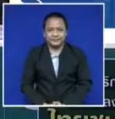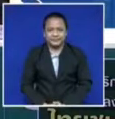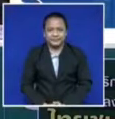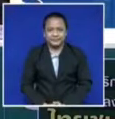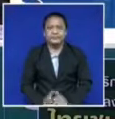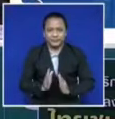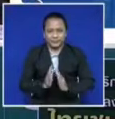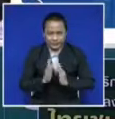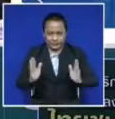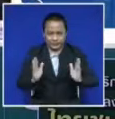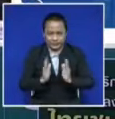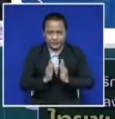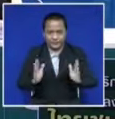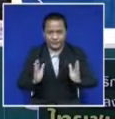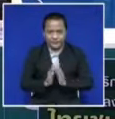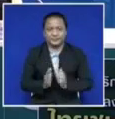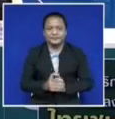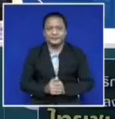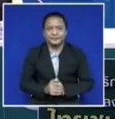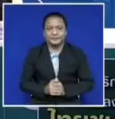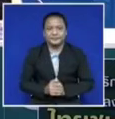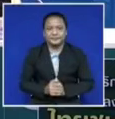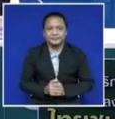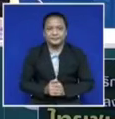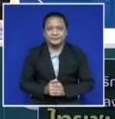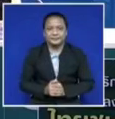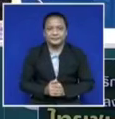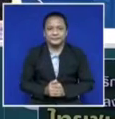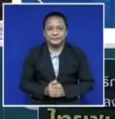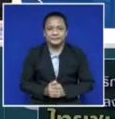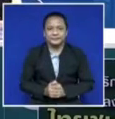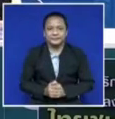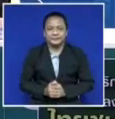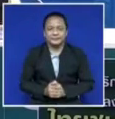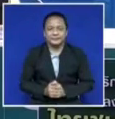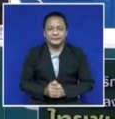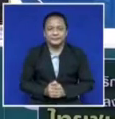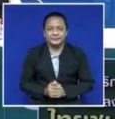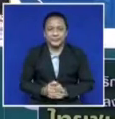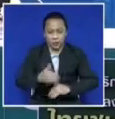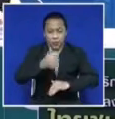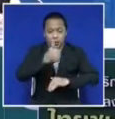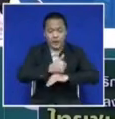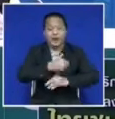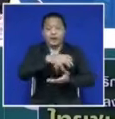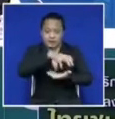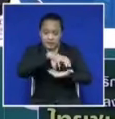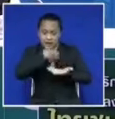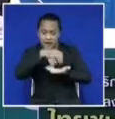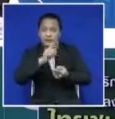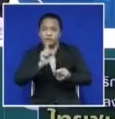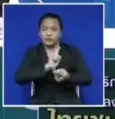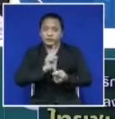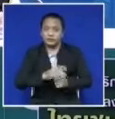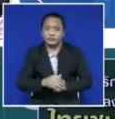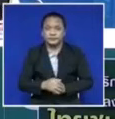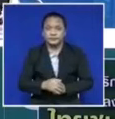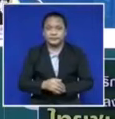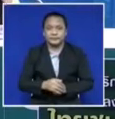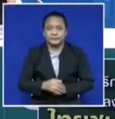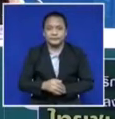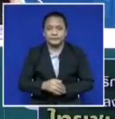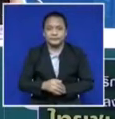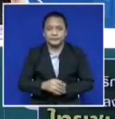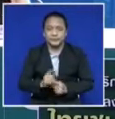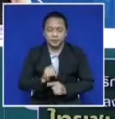ครับขอบคุณนะท่านดิบดีนะครับก็ตามที่ท่านดิบดีได้กล่าวถึงเนี่ยก็คือ